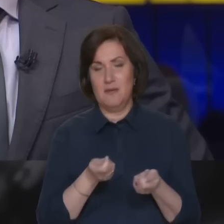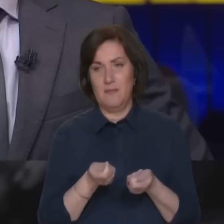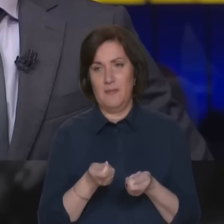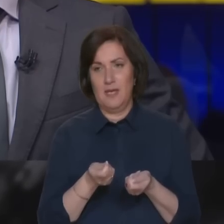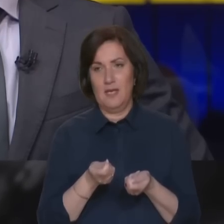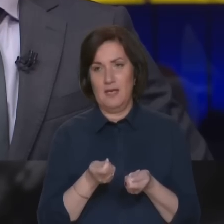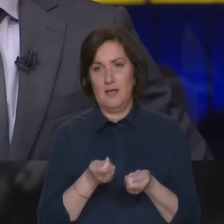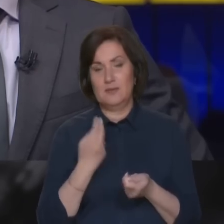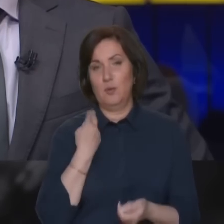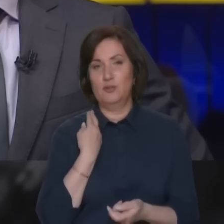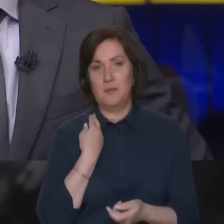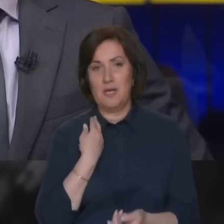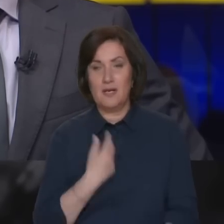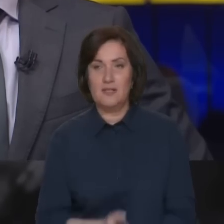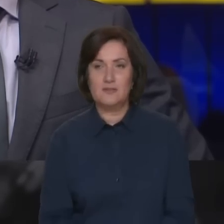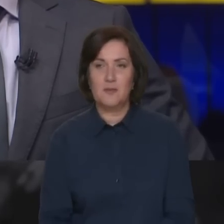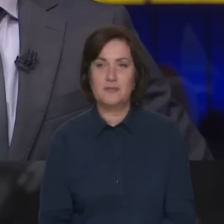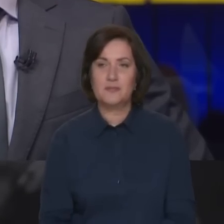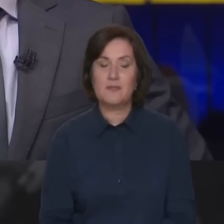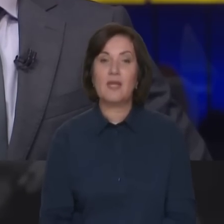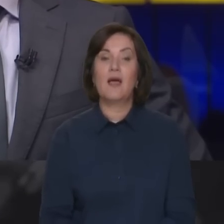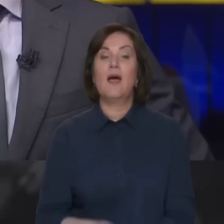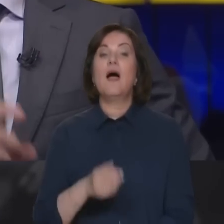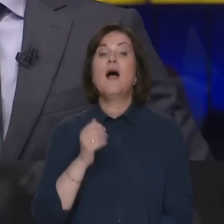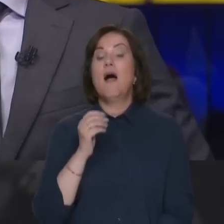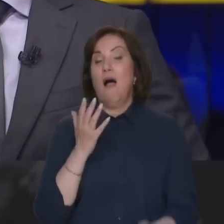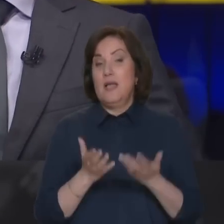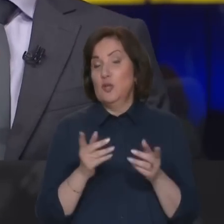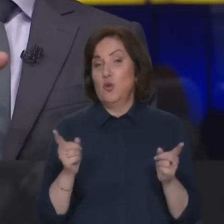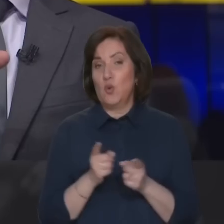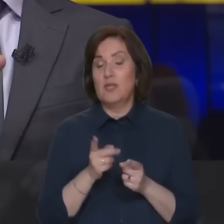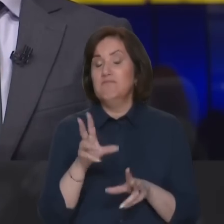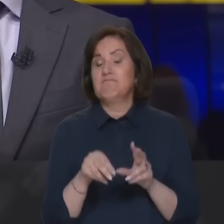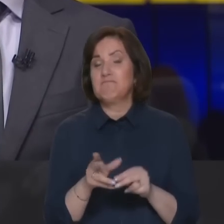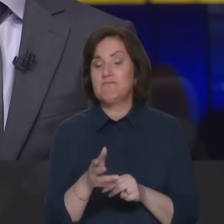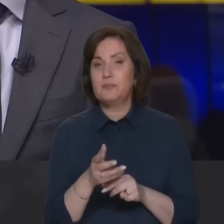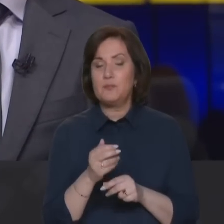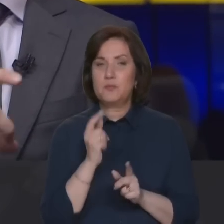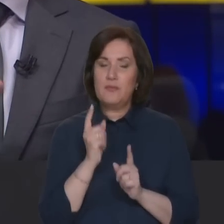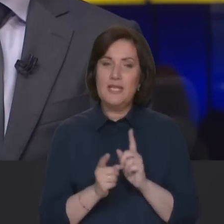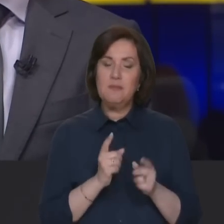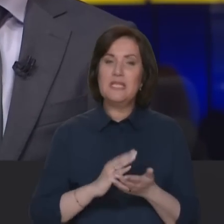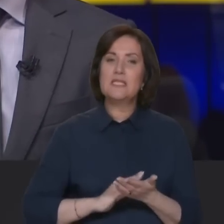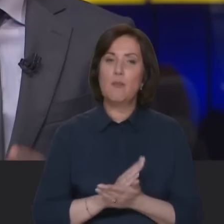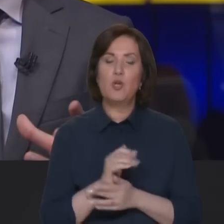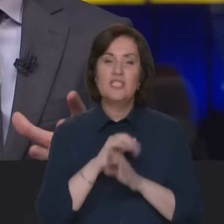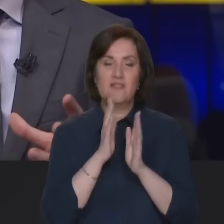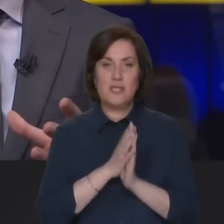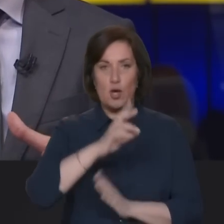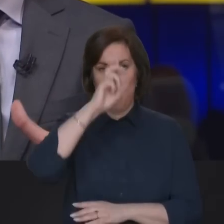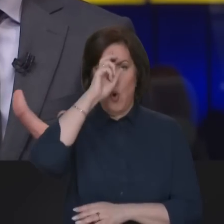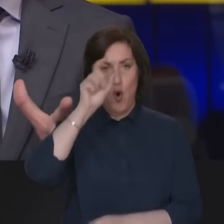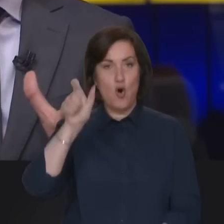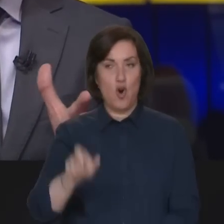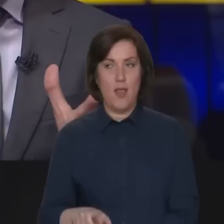правлінням Сполученим Королівством Великої Британії. А як от, якщо коротко, як гадаєте, як зміниться політика взагалі короля?